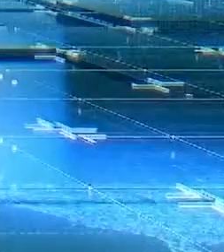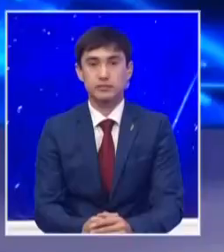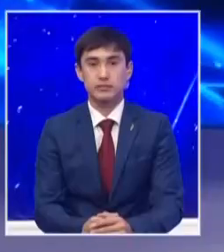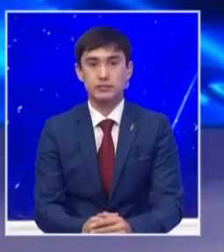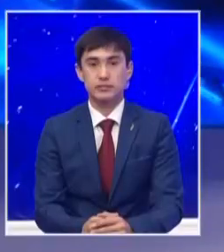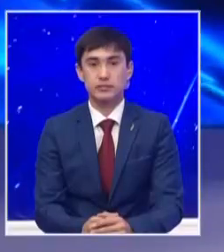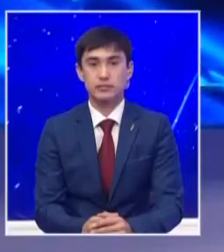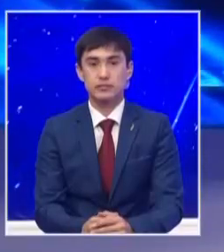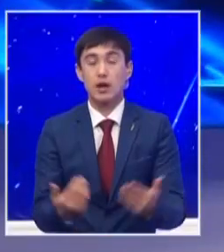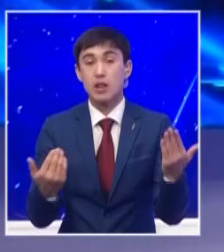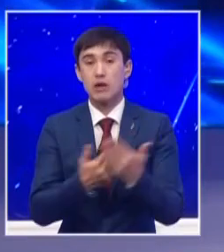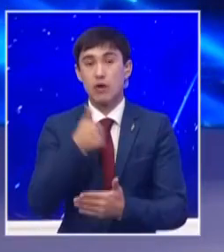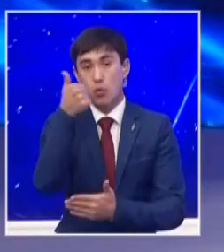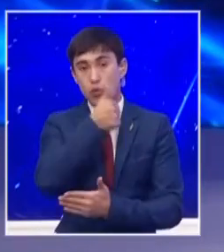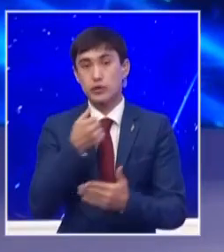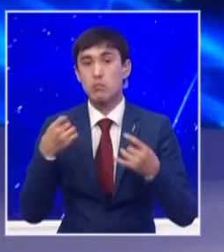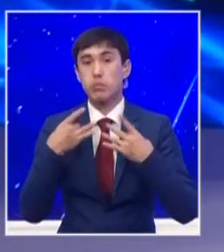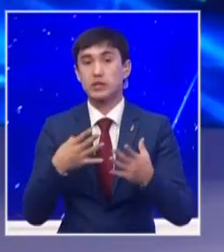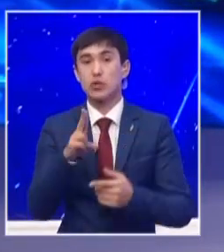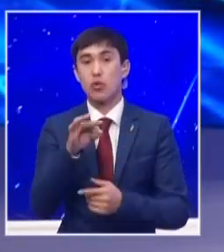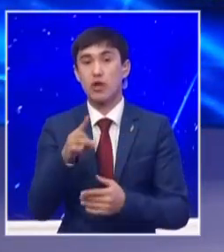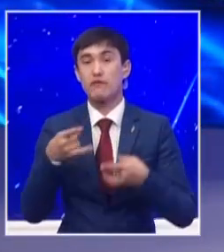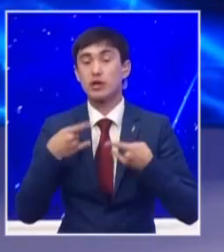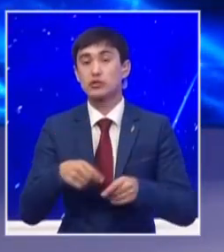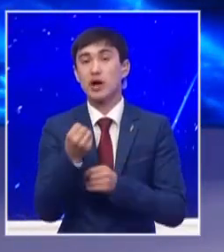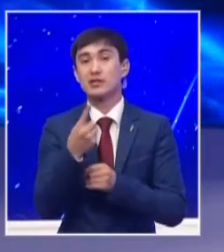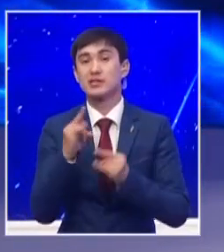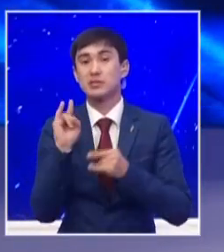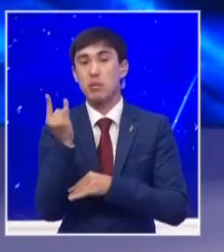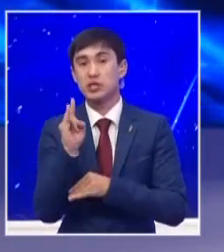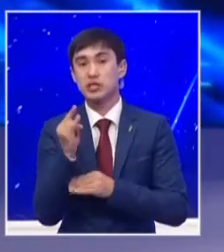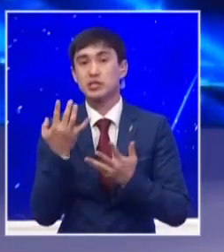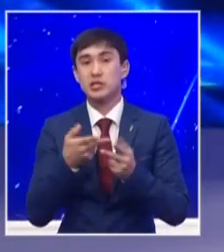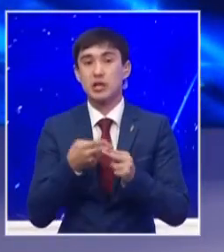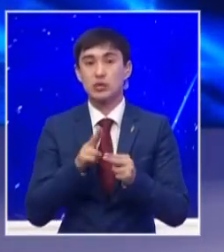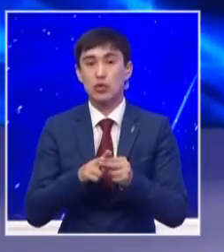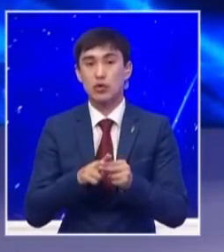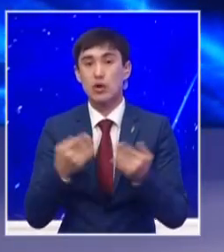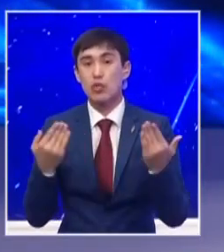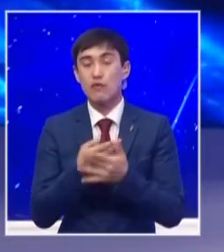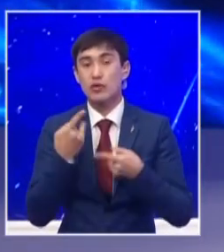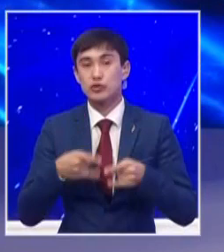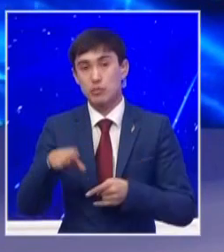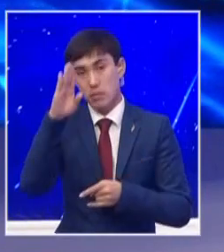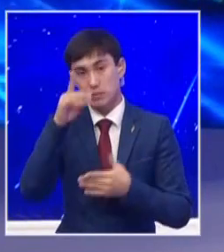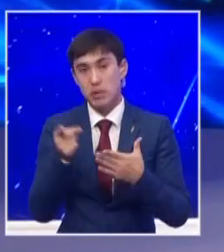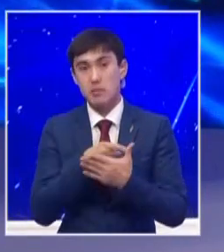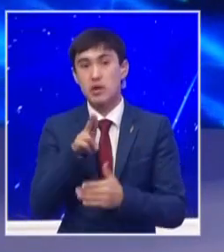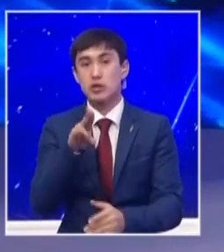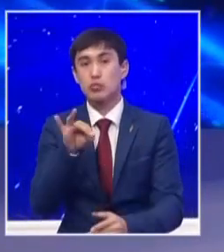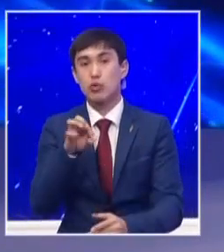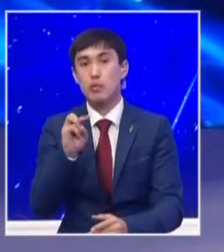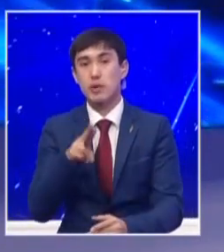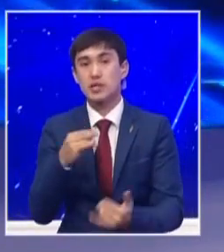показателей за новогодние праздники в кунае родилось 11 малышей среди которых и новорождённый мальчик по имени дн